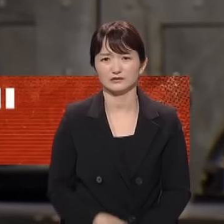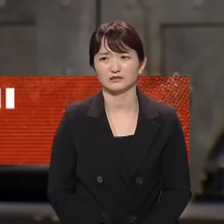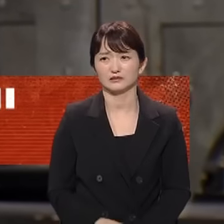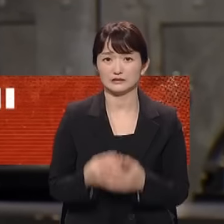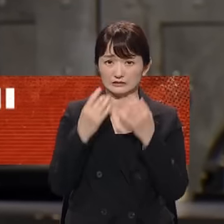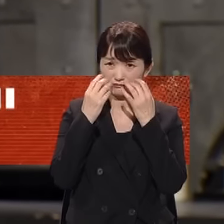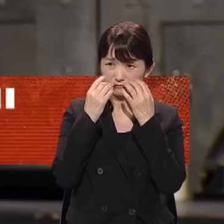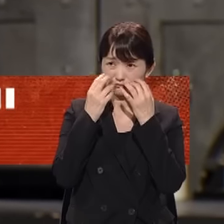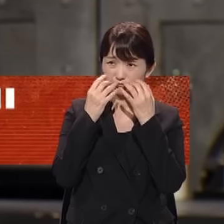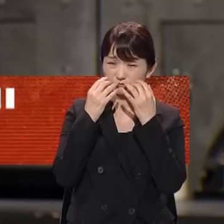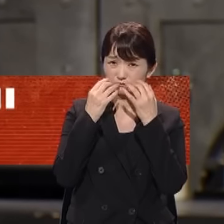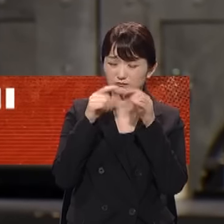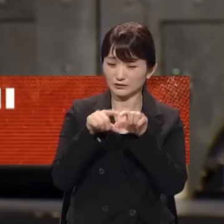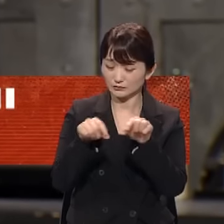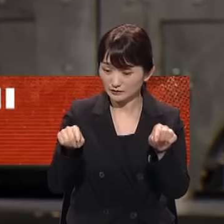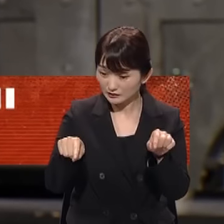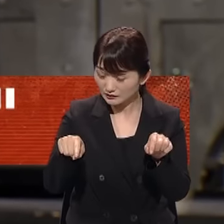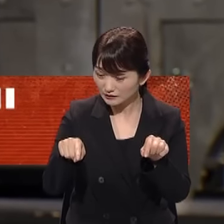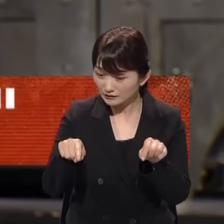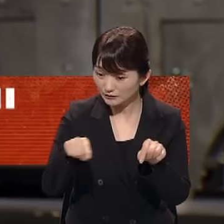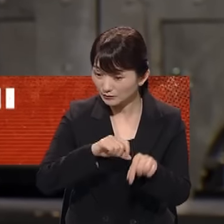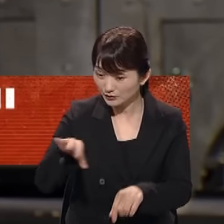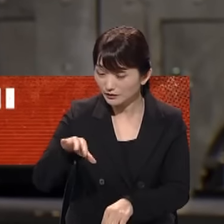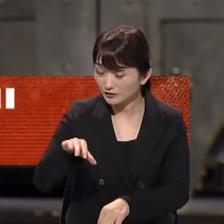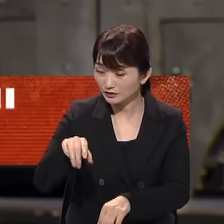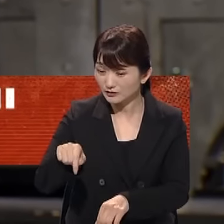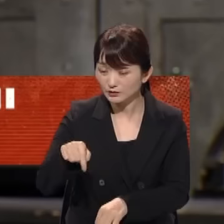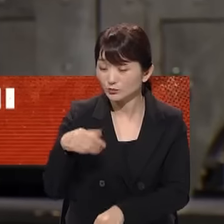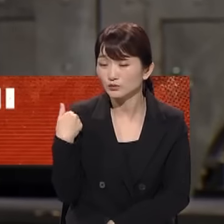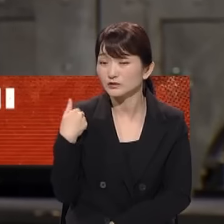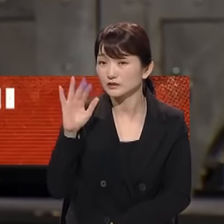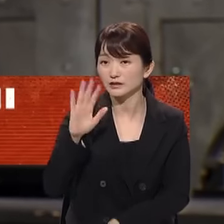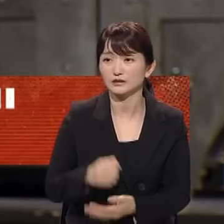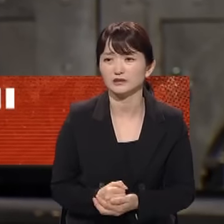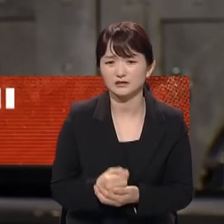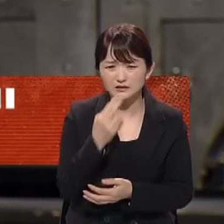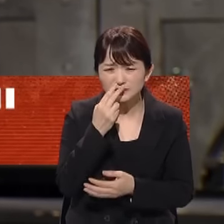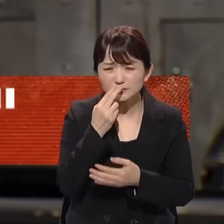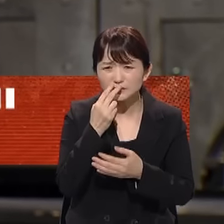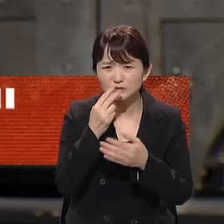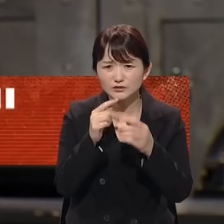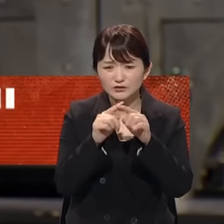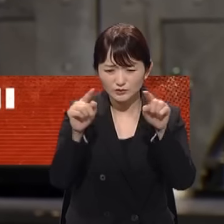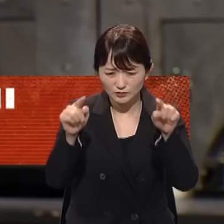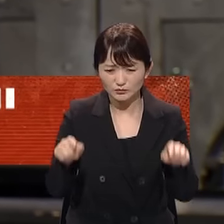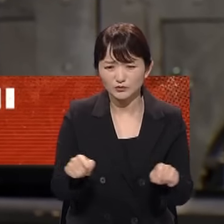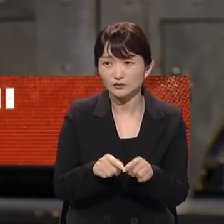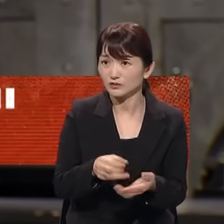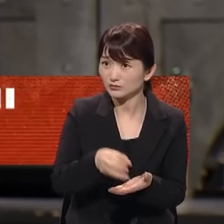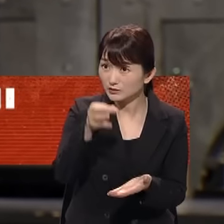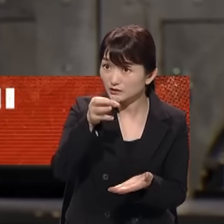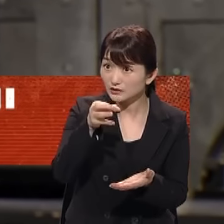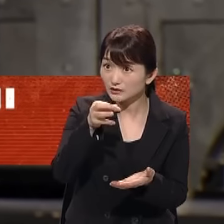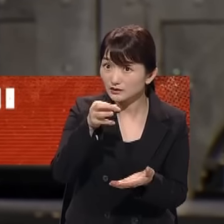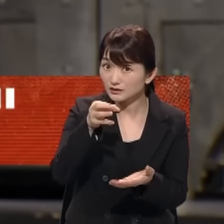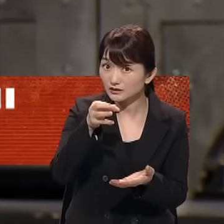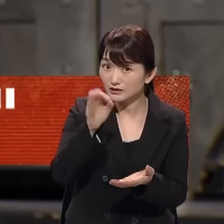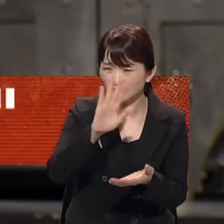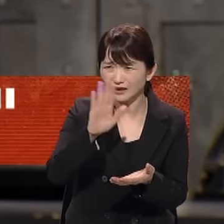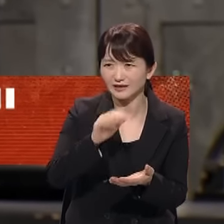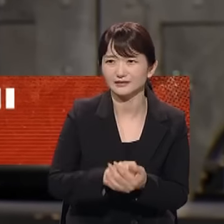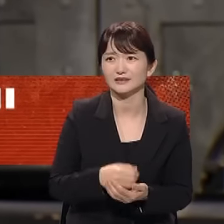쓰레기 몰라서 저런 거 아니잖아요. 그 쓰레기 봉투 비쌉니까? 안 비싸잖아요. 제가 대주고 싶네요. 아 대주진 않습니다.